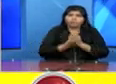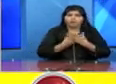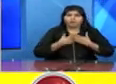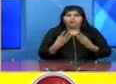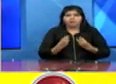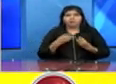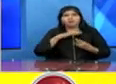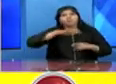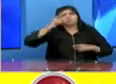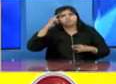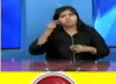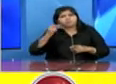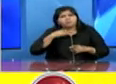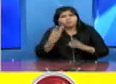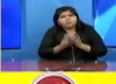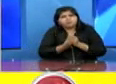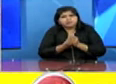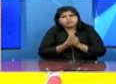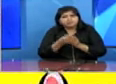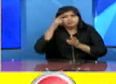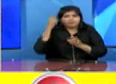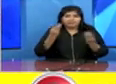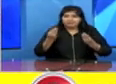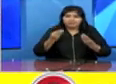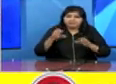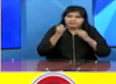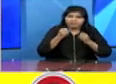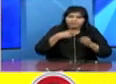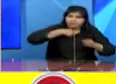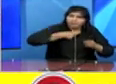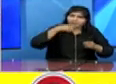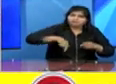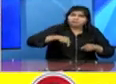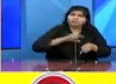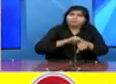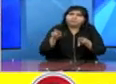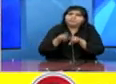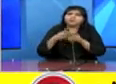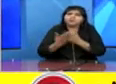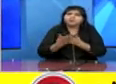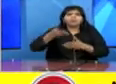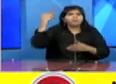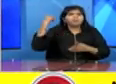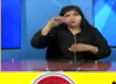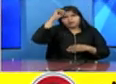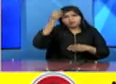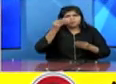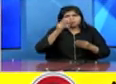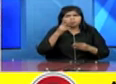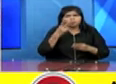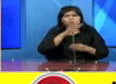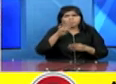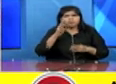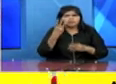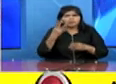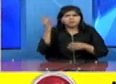गया था। पहले तो बिलीव भी नहीं कर रहा था मैं कि हो गया, ऐसा कैसे हुआ था। क्योंकि इंडिया में किसी को 2-3 लोगों को आया था तब, तो